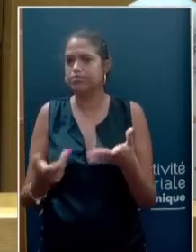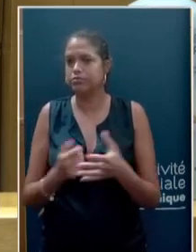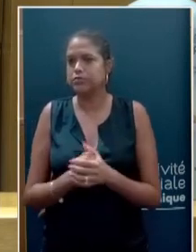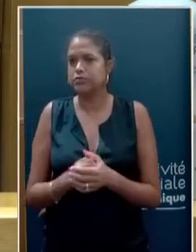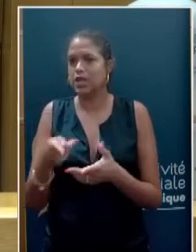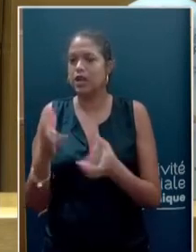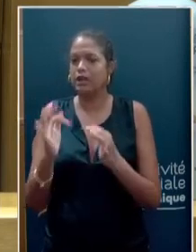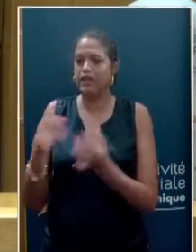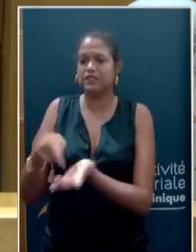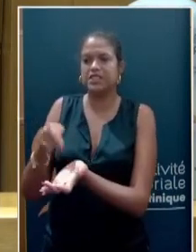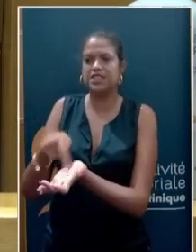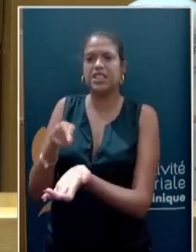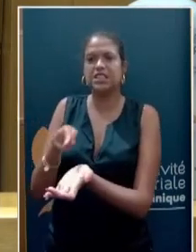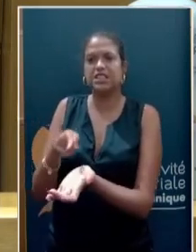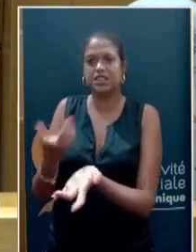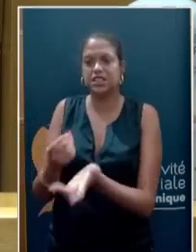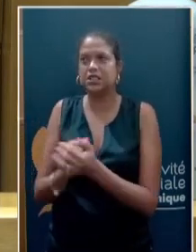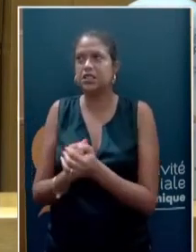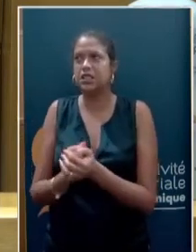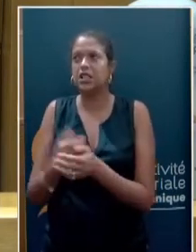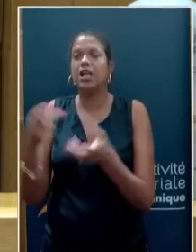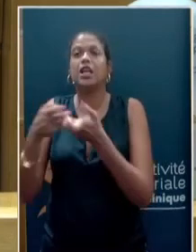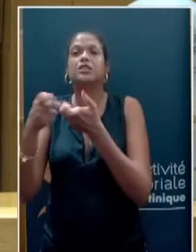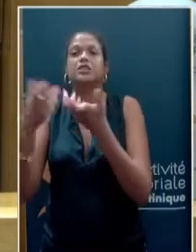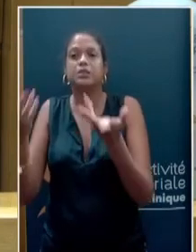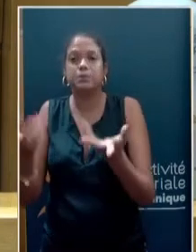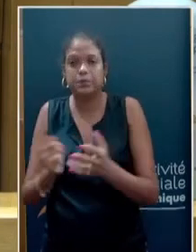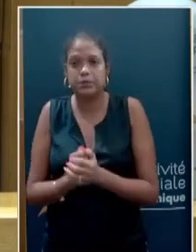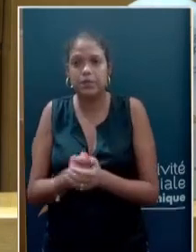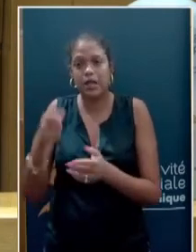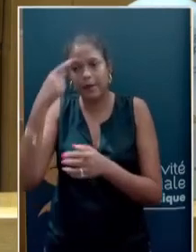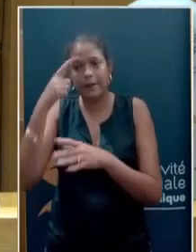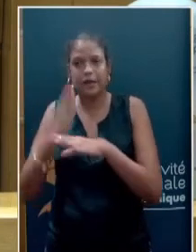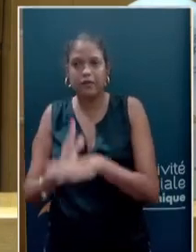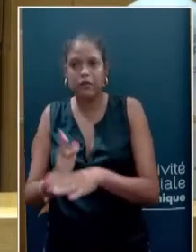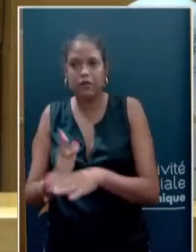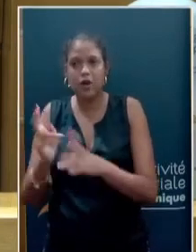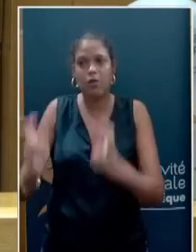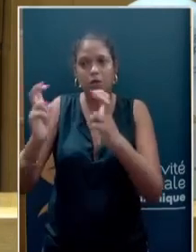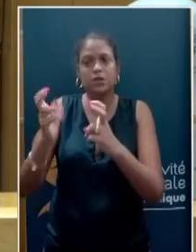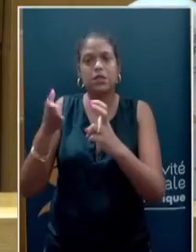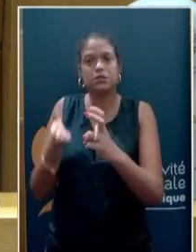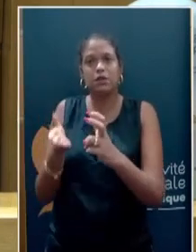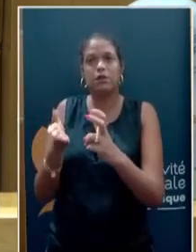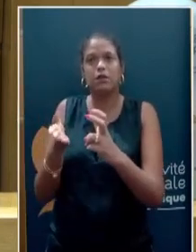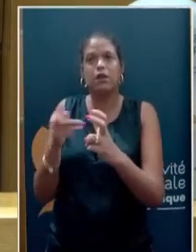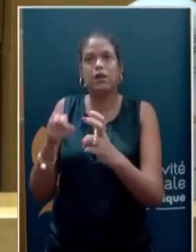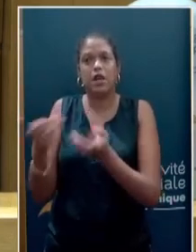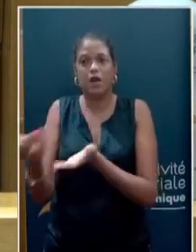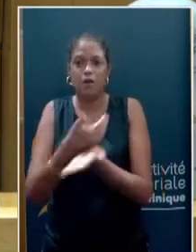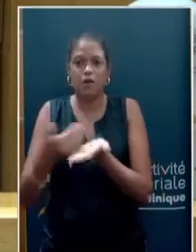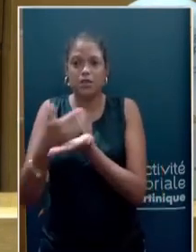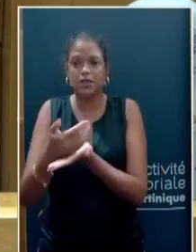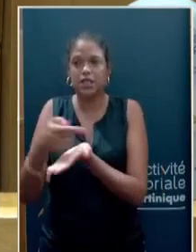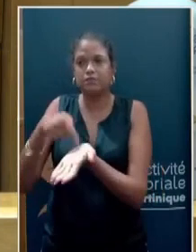fiscalité. Juste un seul exemple. Je crois qu'on prévoit une augmentation importante des recettes issues de la taxe